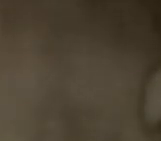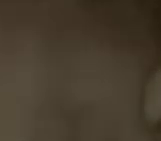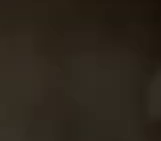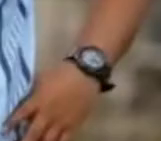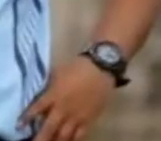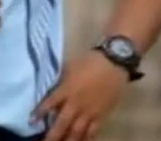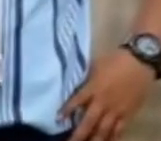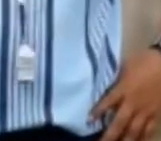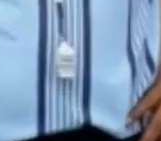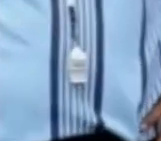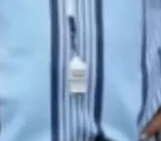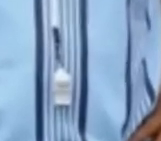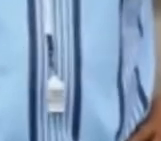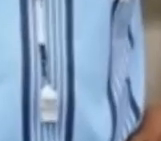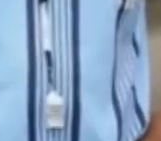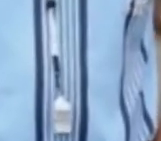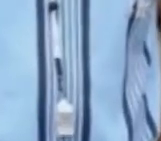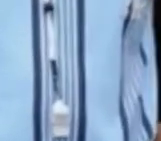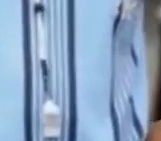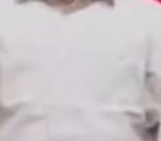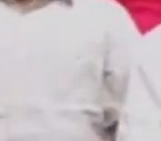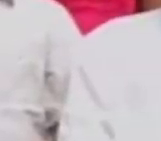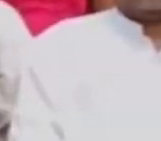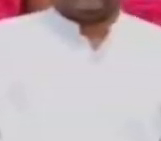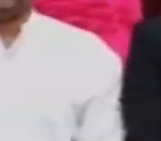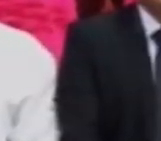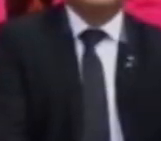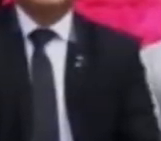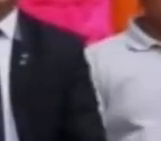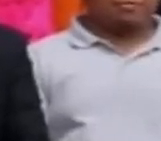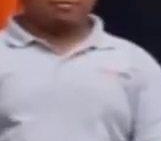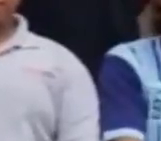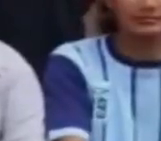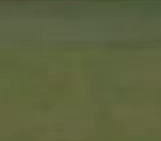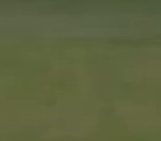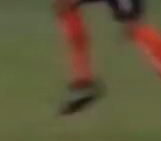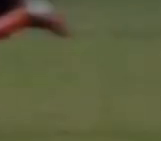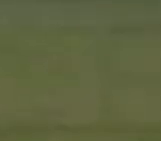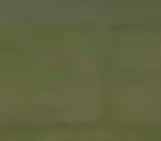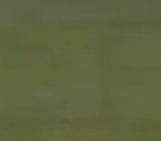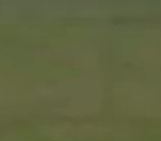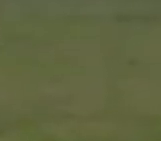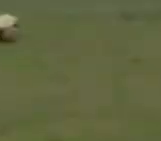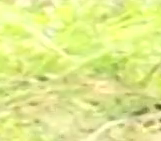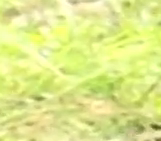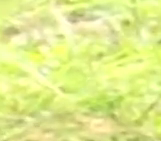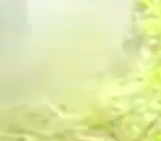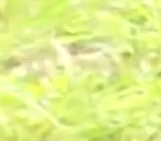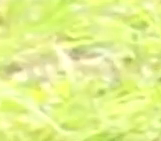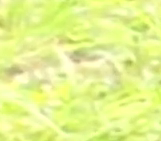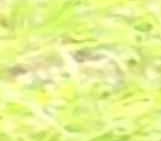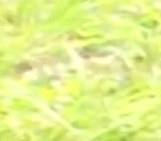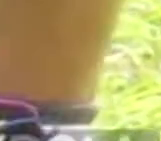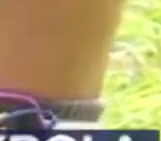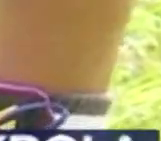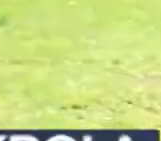dari TK di Villa 2000, dan ketika di pesantren, jadi kayak perkumpulan teman-teman juga dari karantina